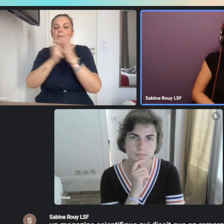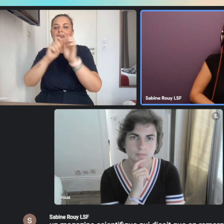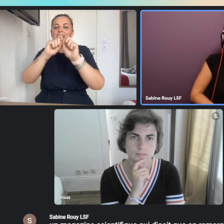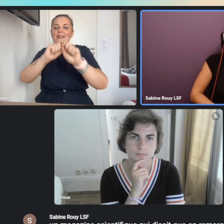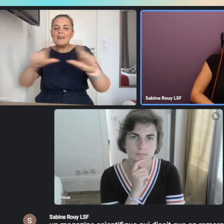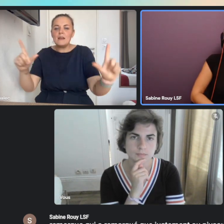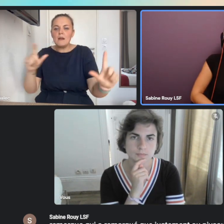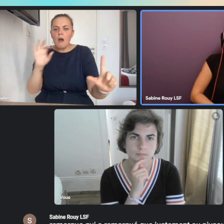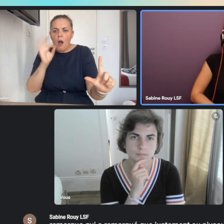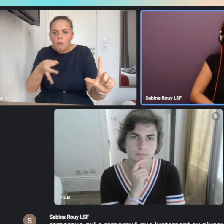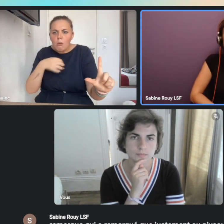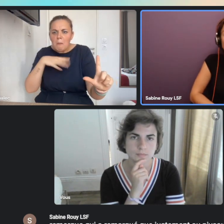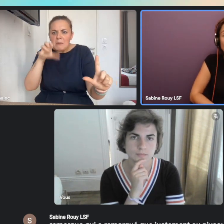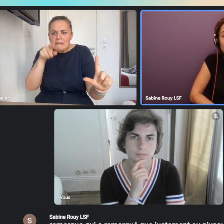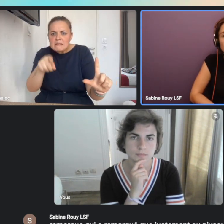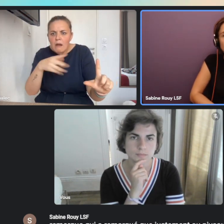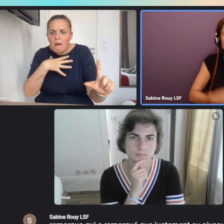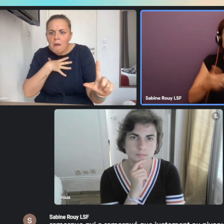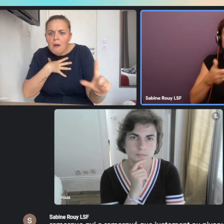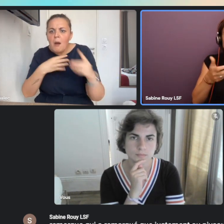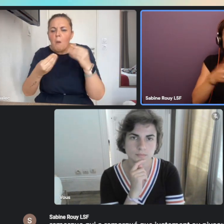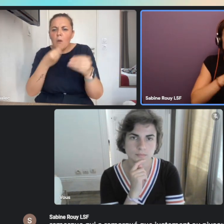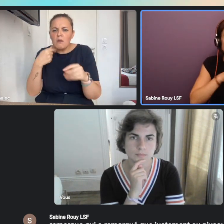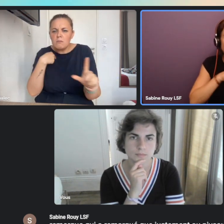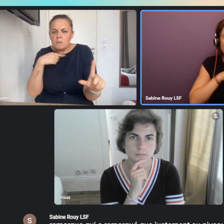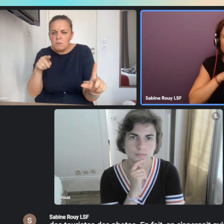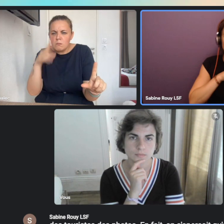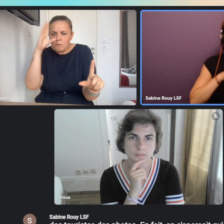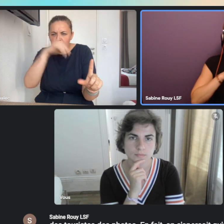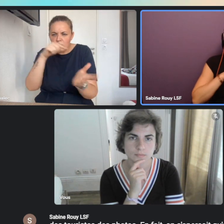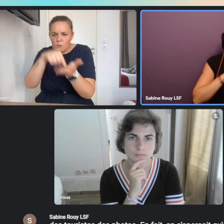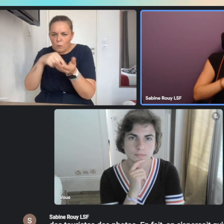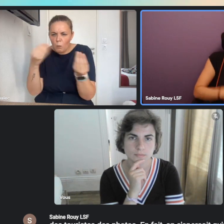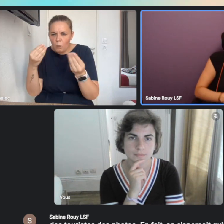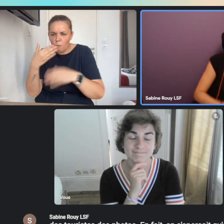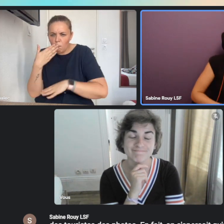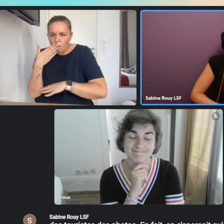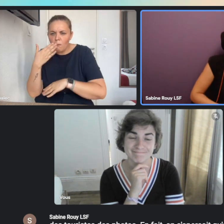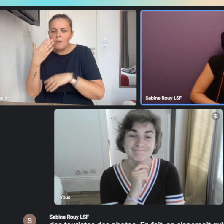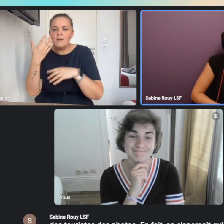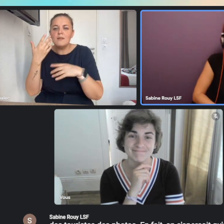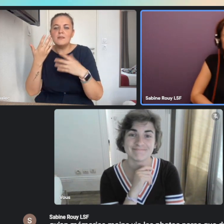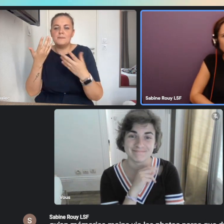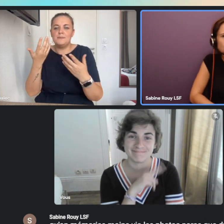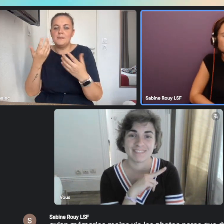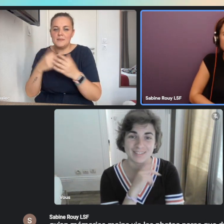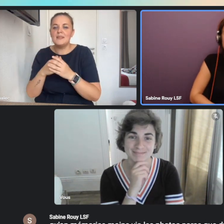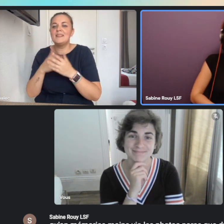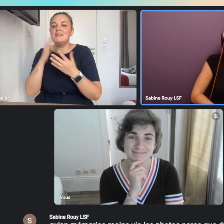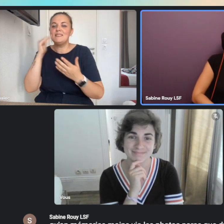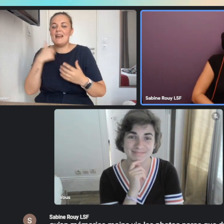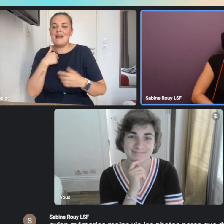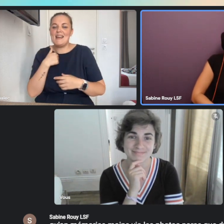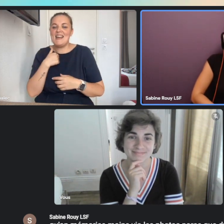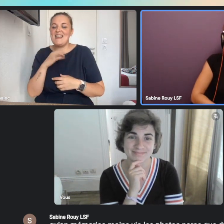mémorise. Souvent, on se dit quand on fait une photo, après on se dit: «Ah tiens, mais j'ai vu ça! Mais j'ai oublié, c'était où?